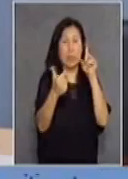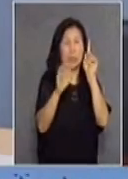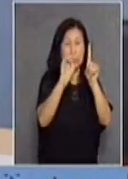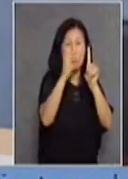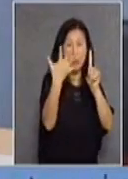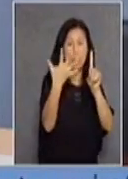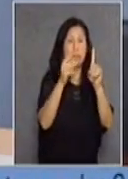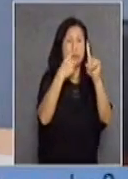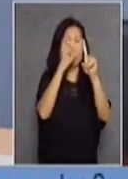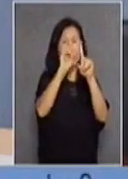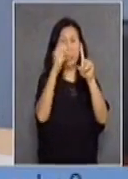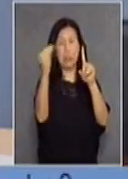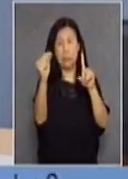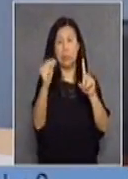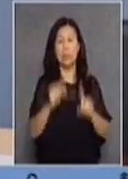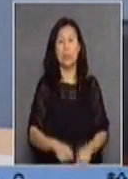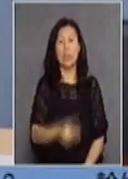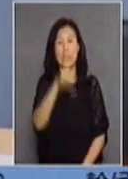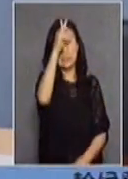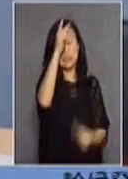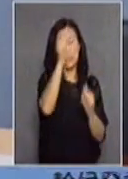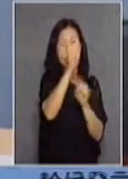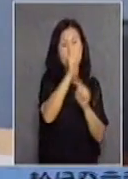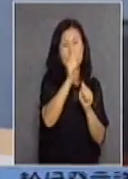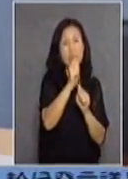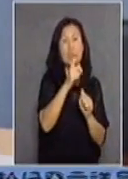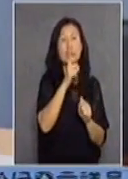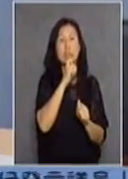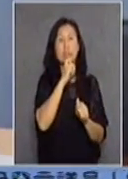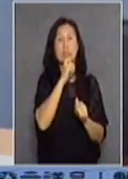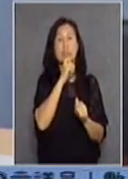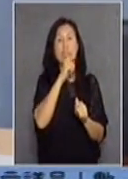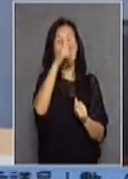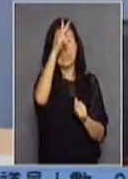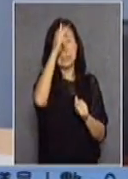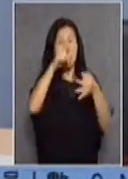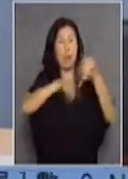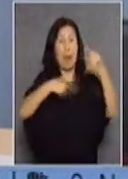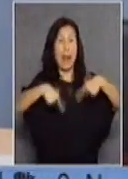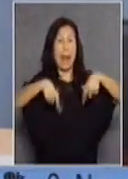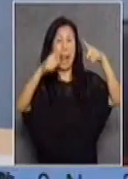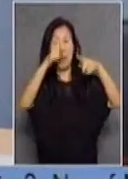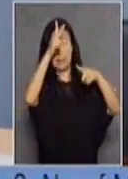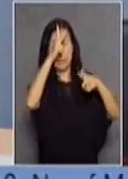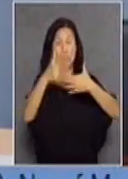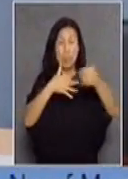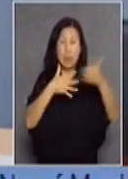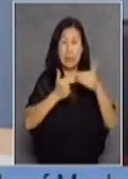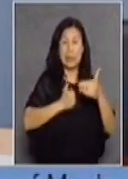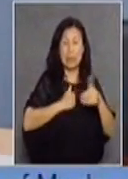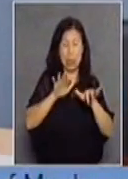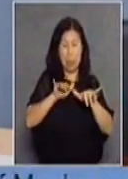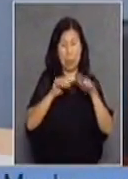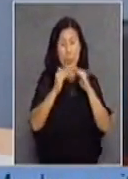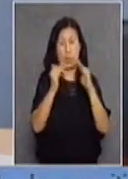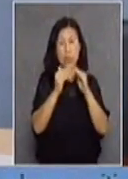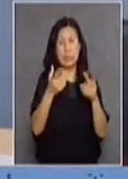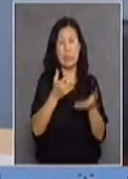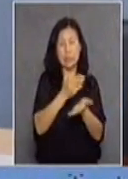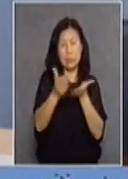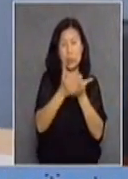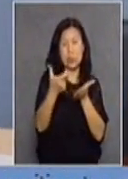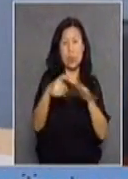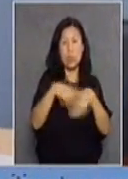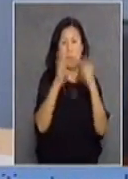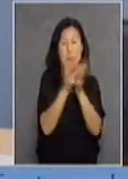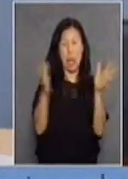91、98、105、107，就係關於勞福局啊、政務司司長個辦公室嘅開支嗰啲啦，即係一個綜合嘅